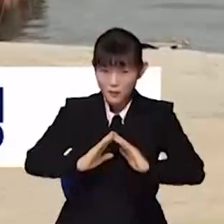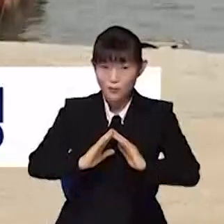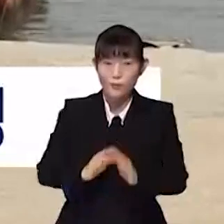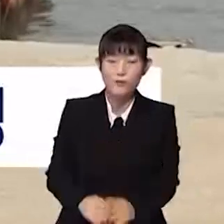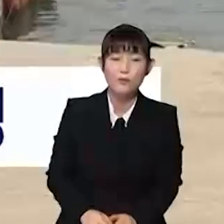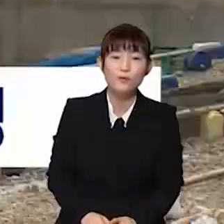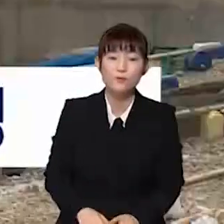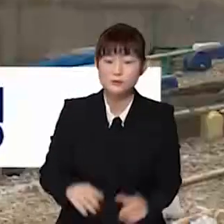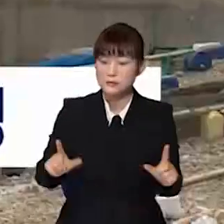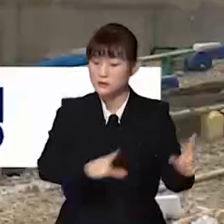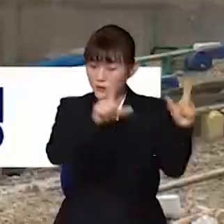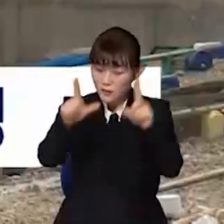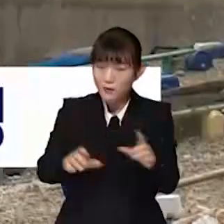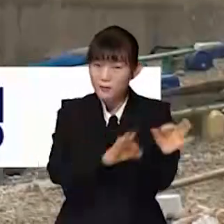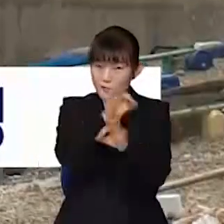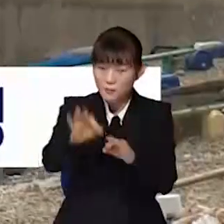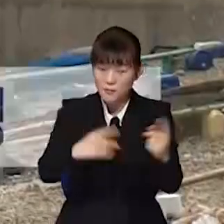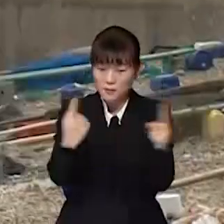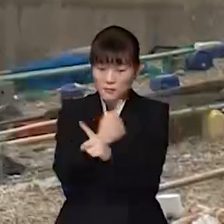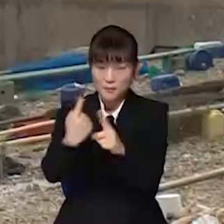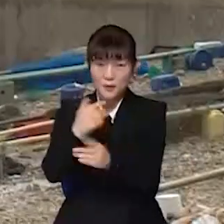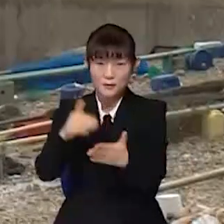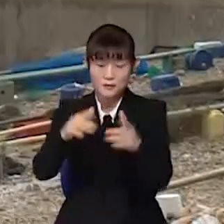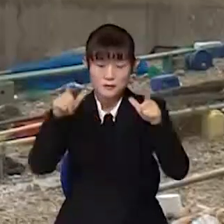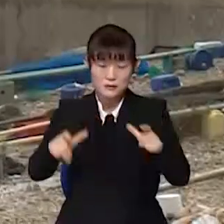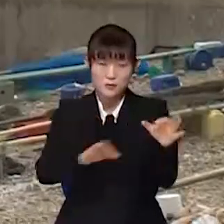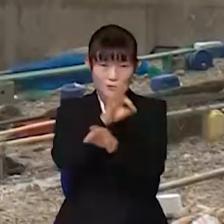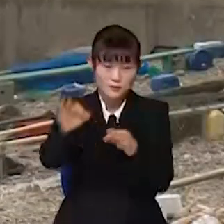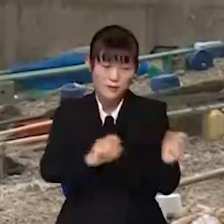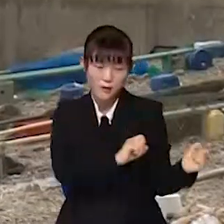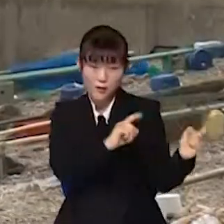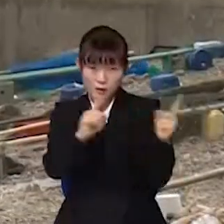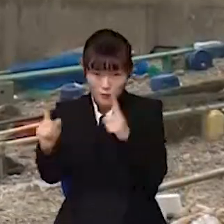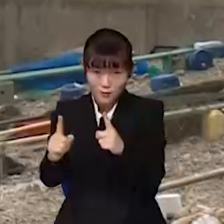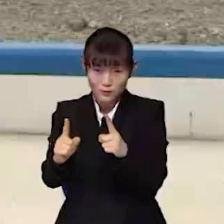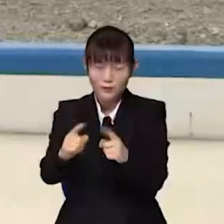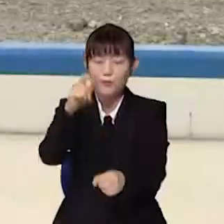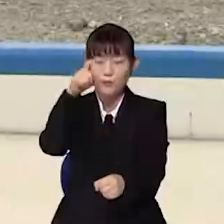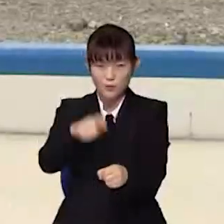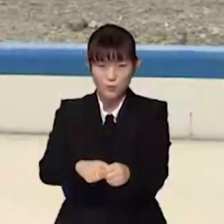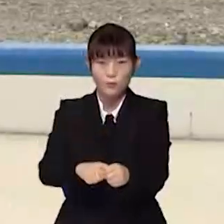정비를 통해 정주 여건을 개선해 지역 경제 활성화 유도를 목표로 추진됩니다.